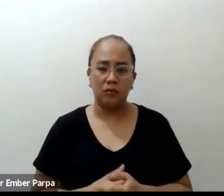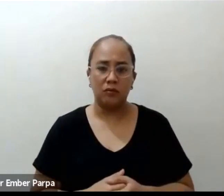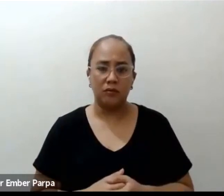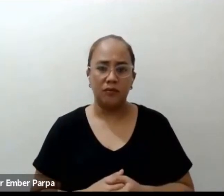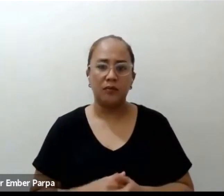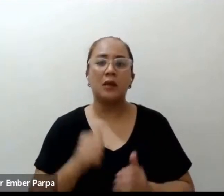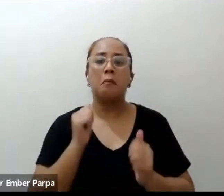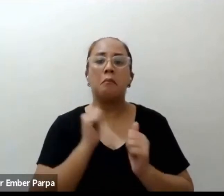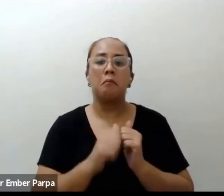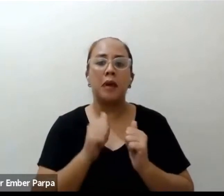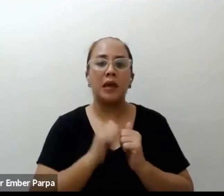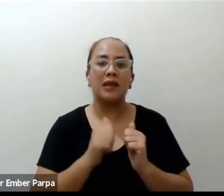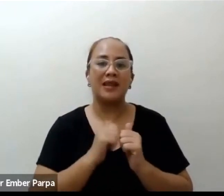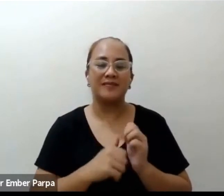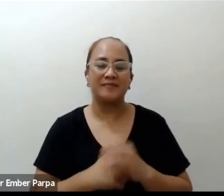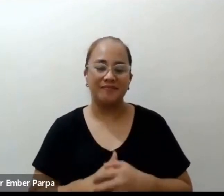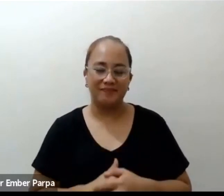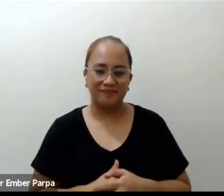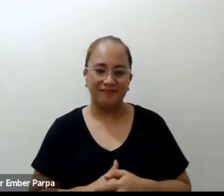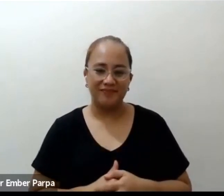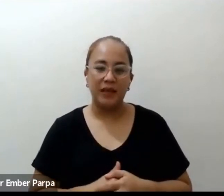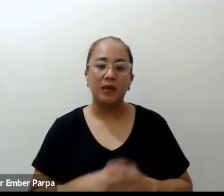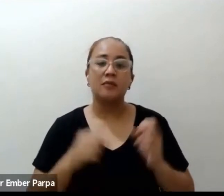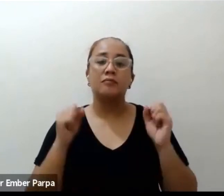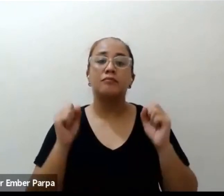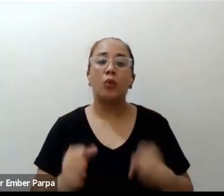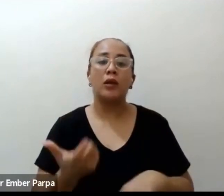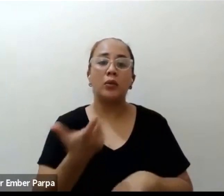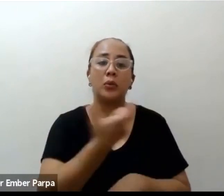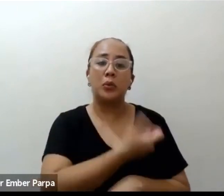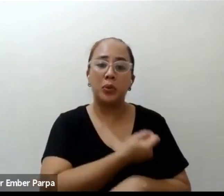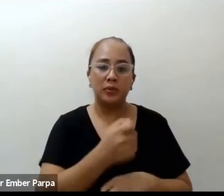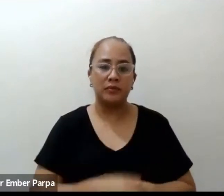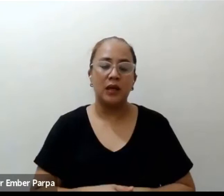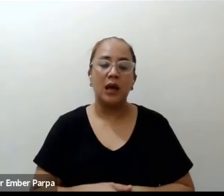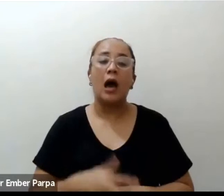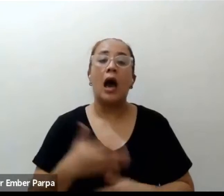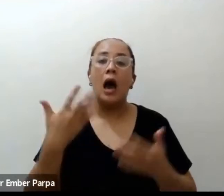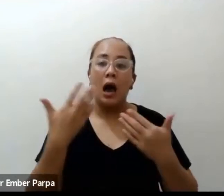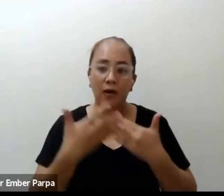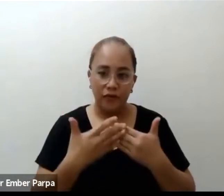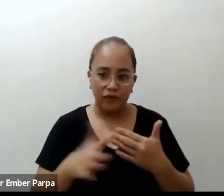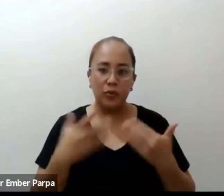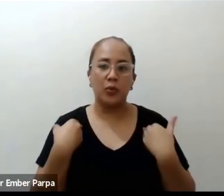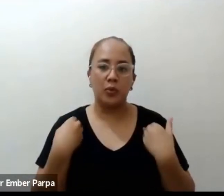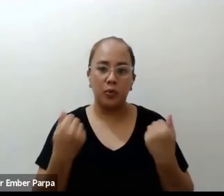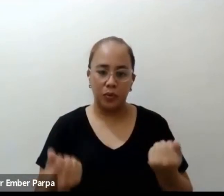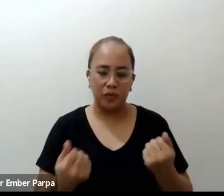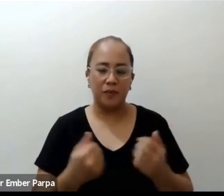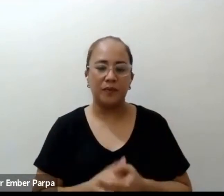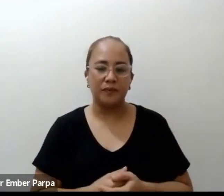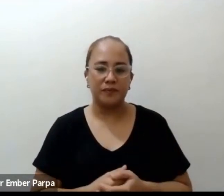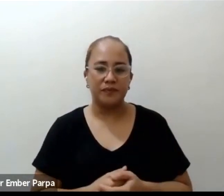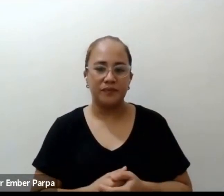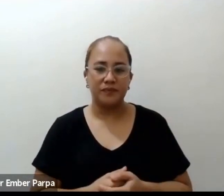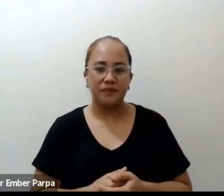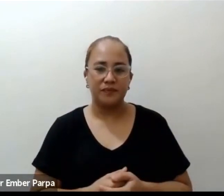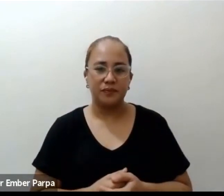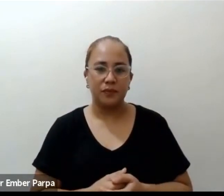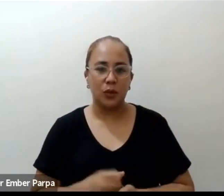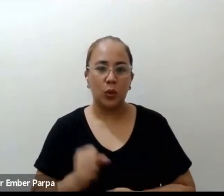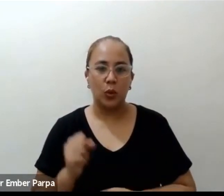ibig sabihin lang ay pwede kang magpabakuna right after recovery. Yeah,